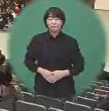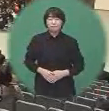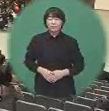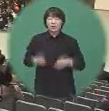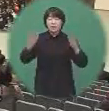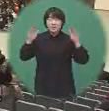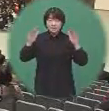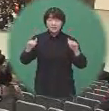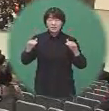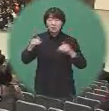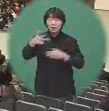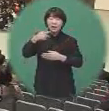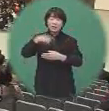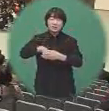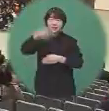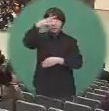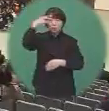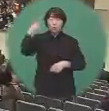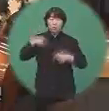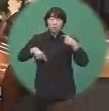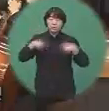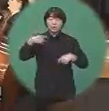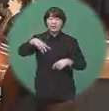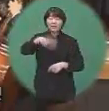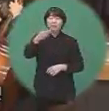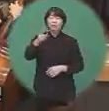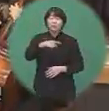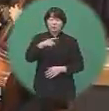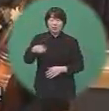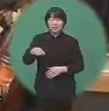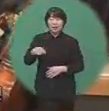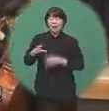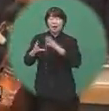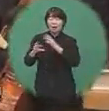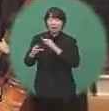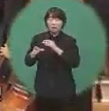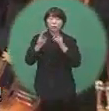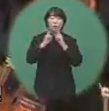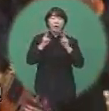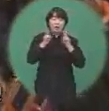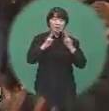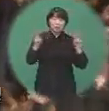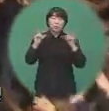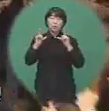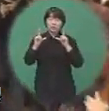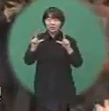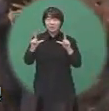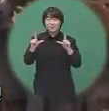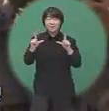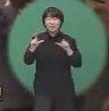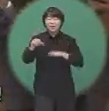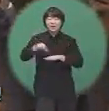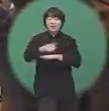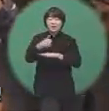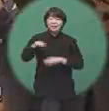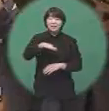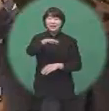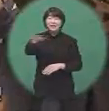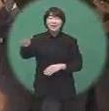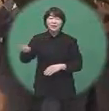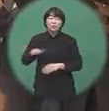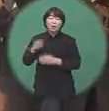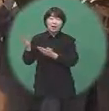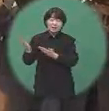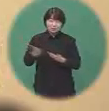式では市内の高校生およそ300人が合奏と合唱を披露し、選手たちを歓迎しました